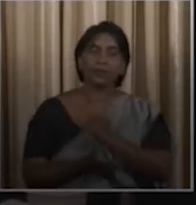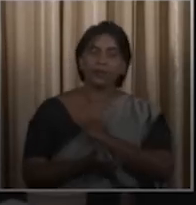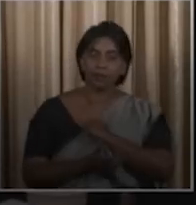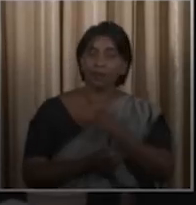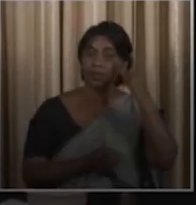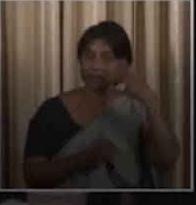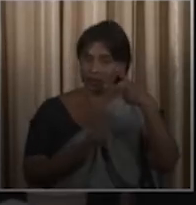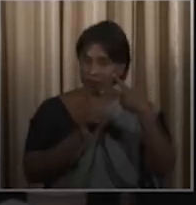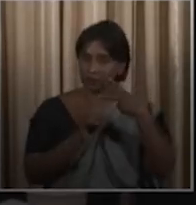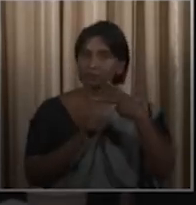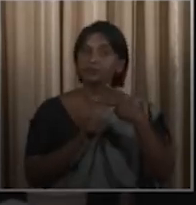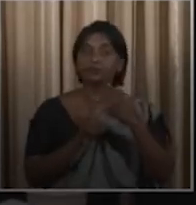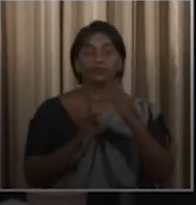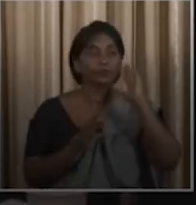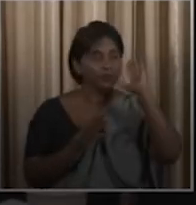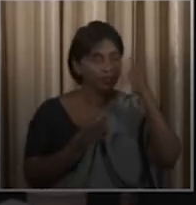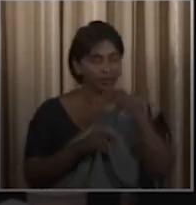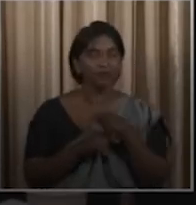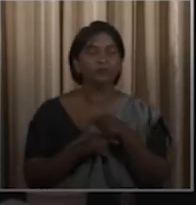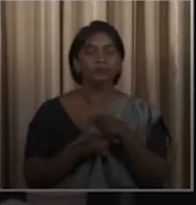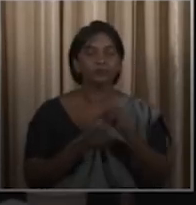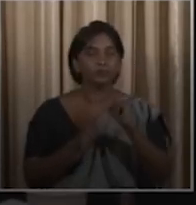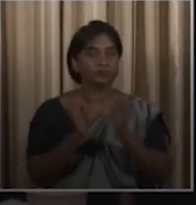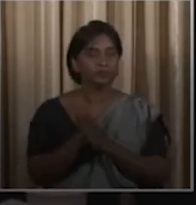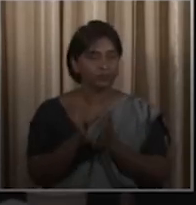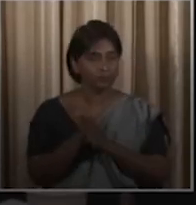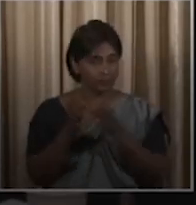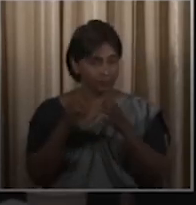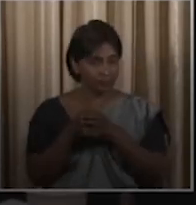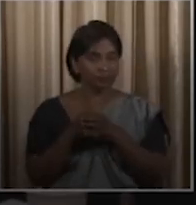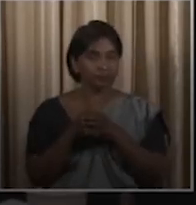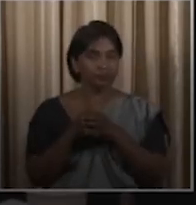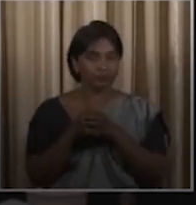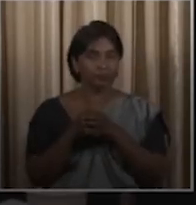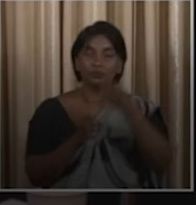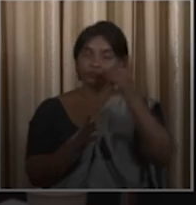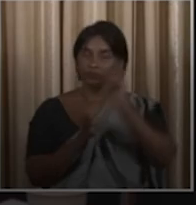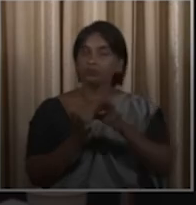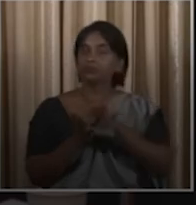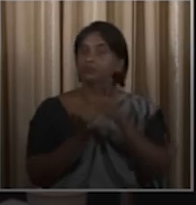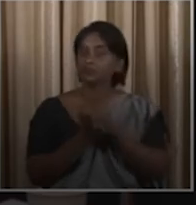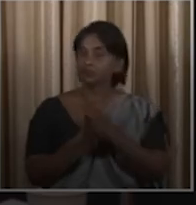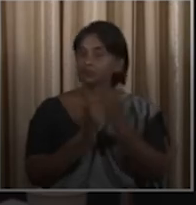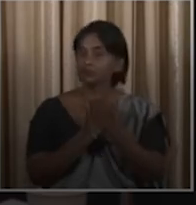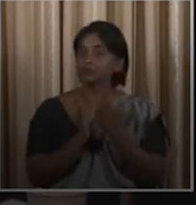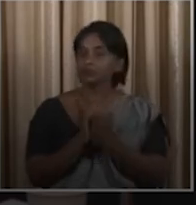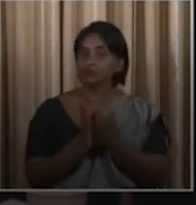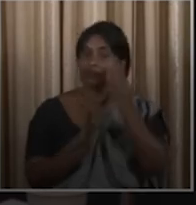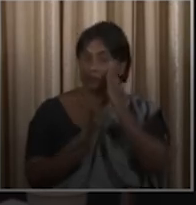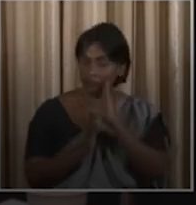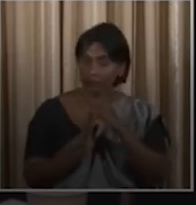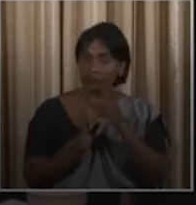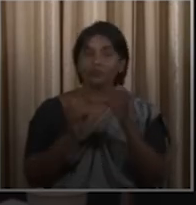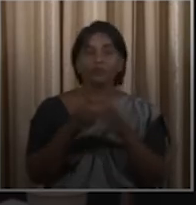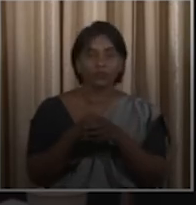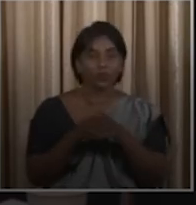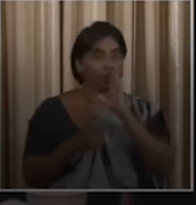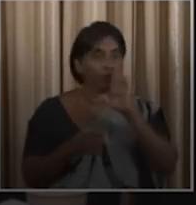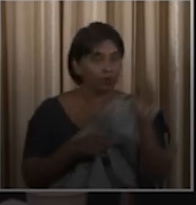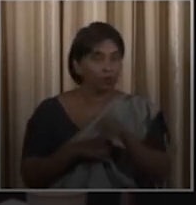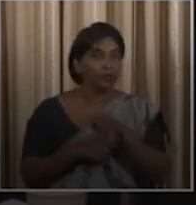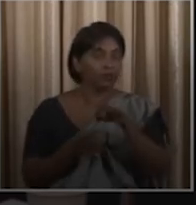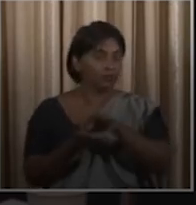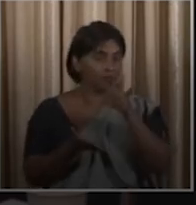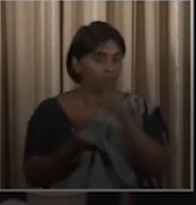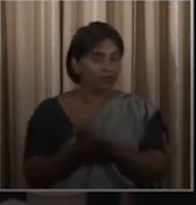Visheshim Commission Sabahavata Nirdesh Sakaskrimidi, Swadina Kandam, Kandavima Sanda Dalatina, Swadina Kandam